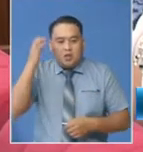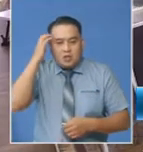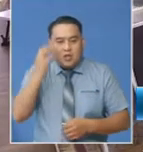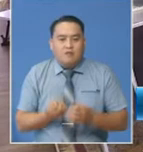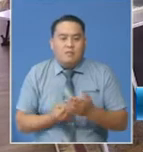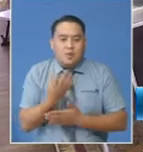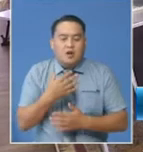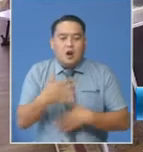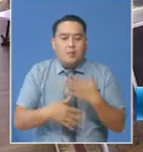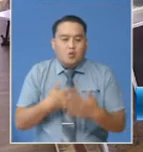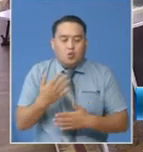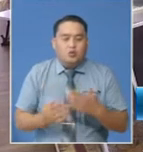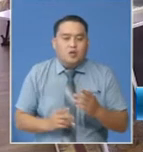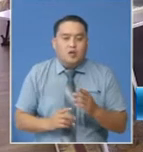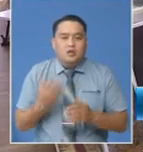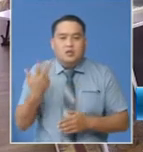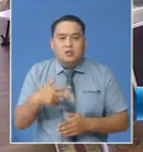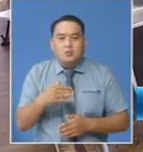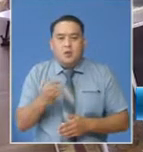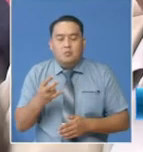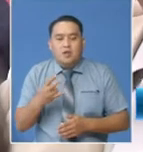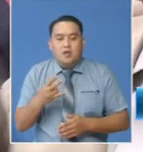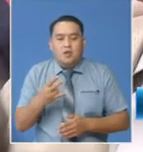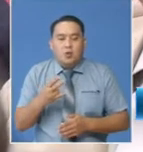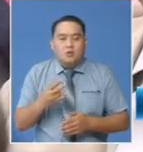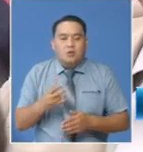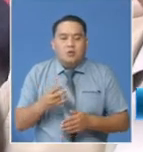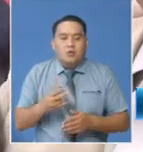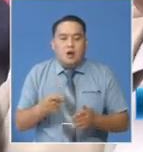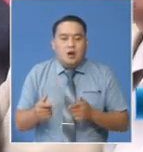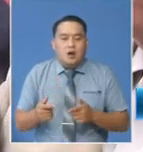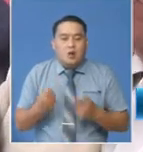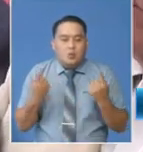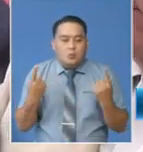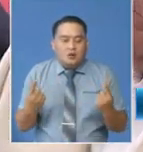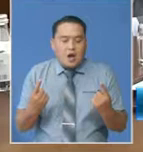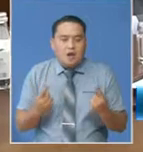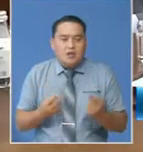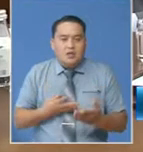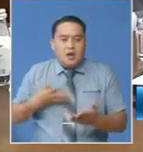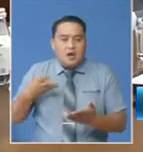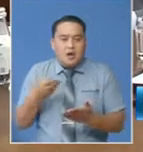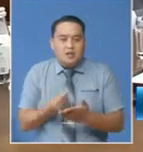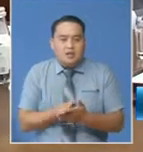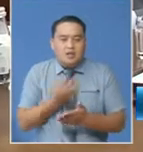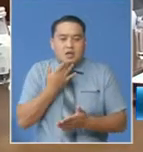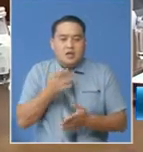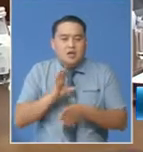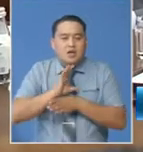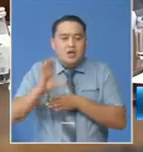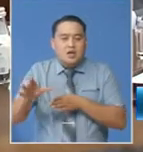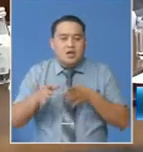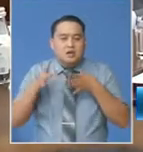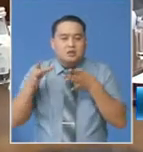отрасли. Ежегодно поставляет 35 миллионов тонн сырья. И считается одним из крупнейших экспортеров России, поставляя в